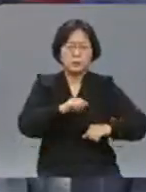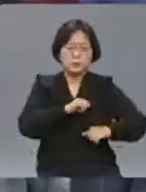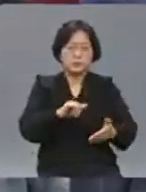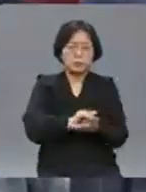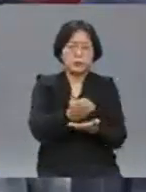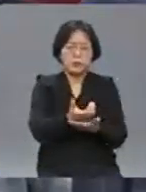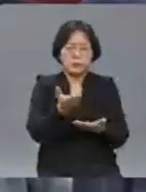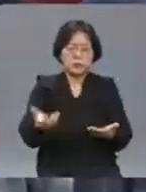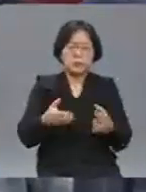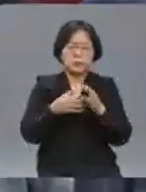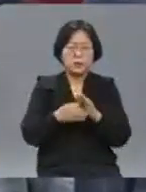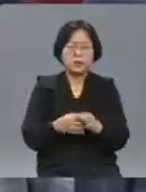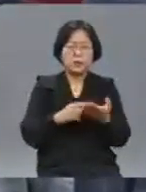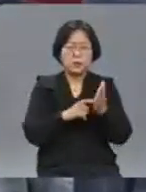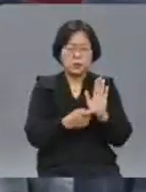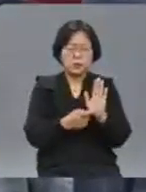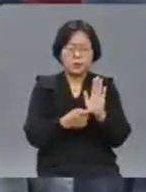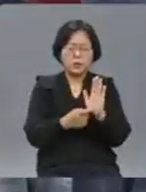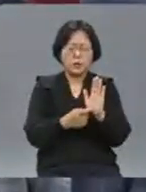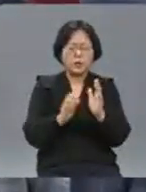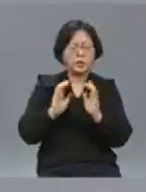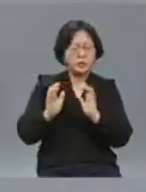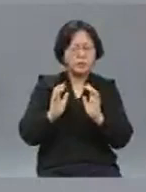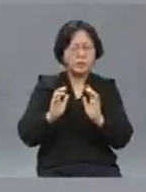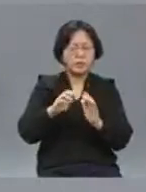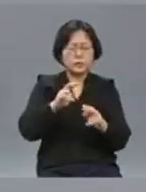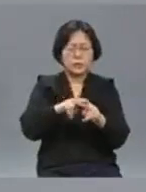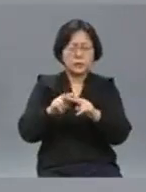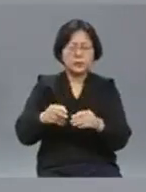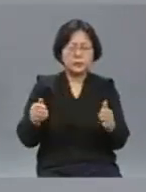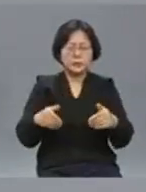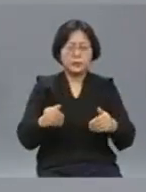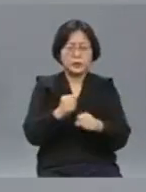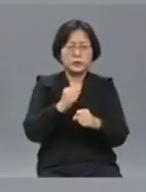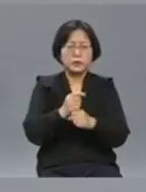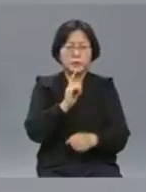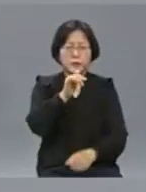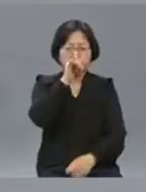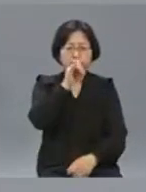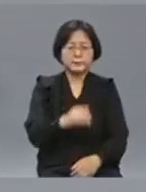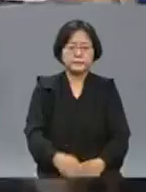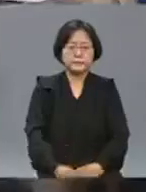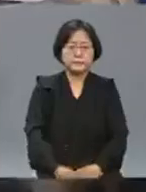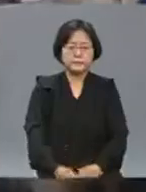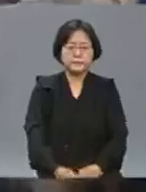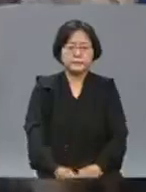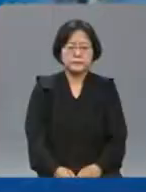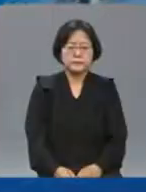이전과 관련해 주민설명회 등 공론회장을 만들어야 한다고 덧붙였습니다.